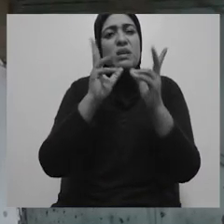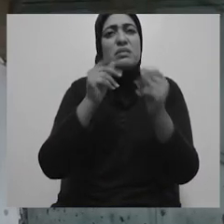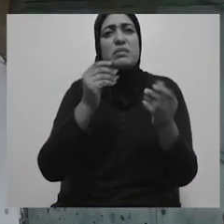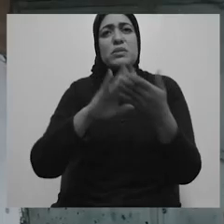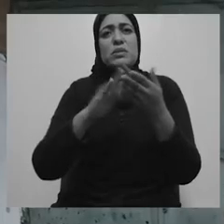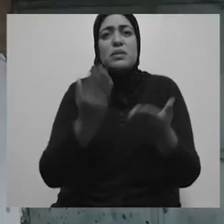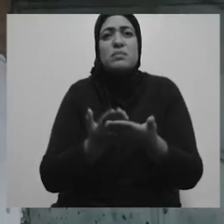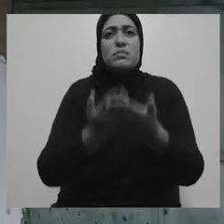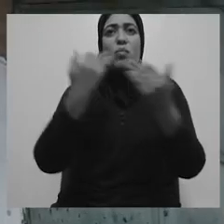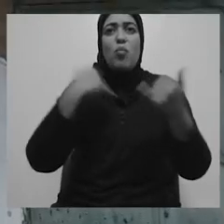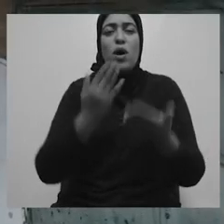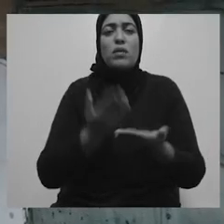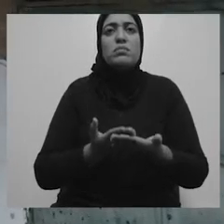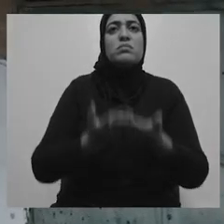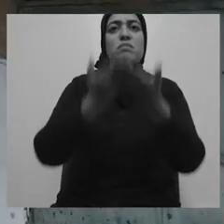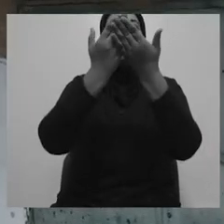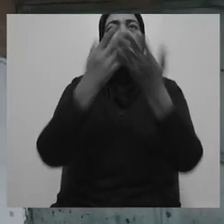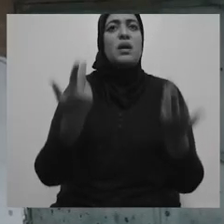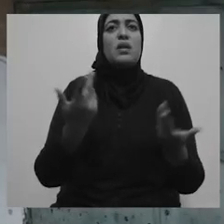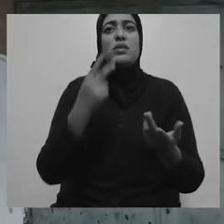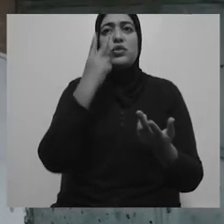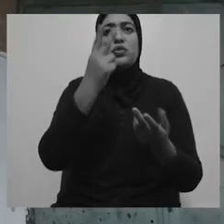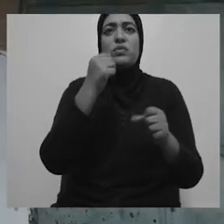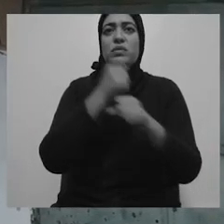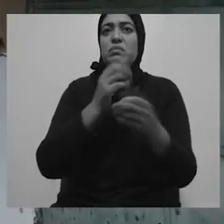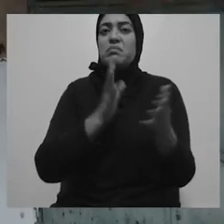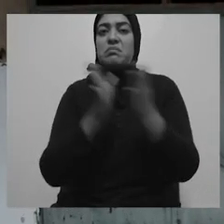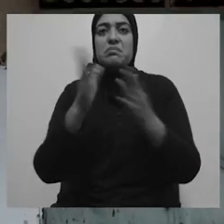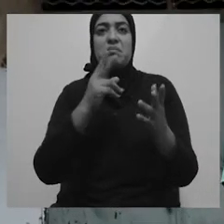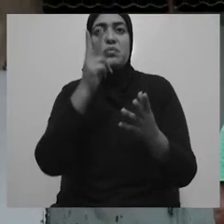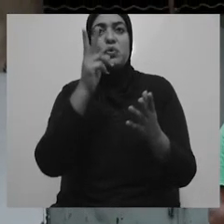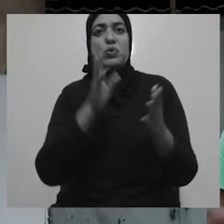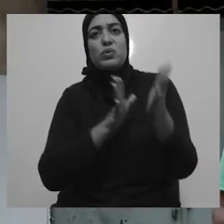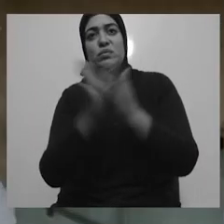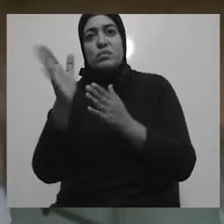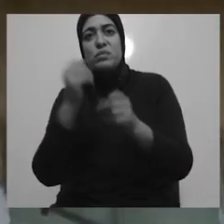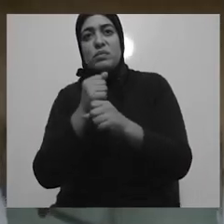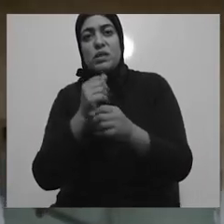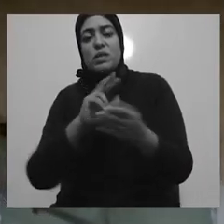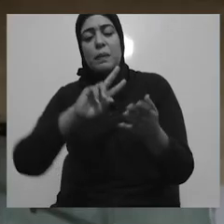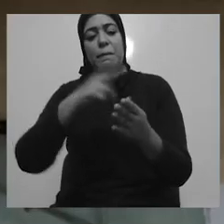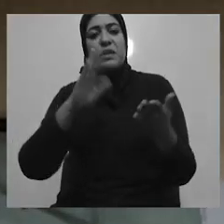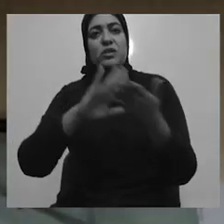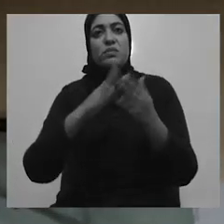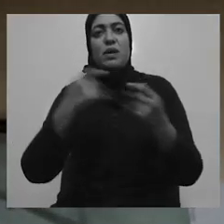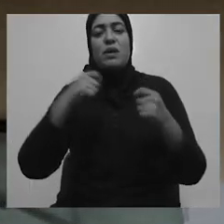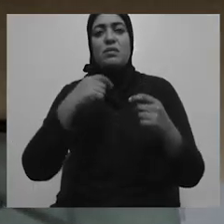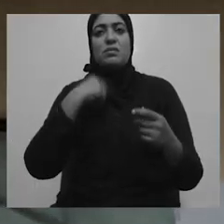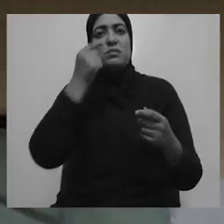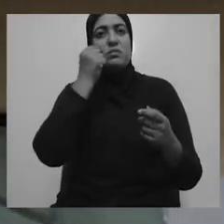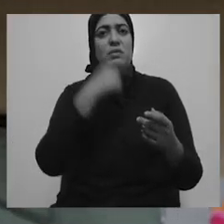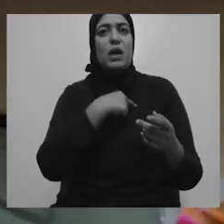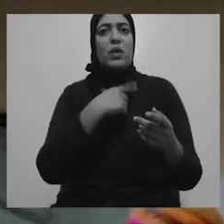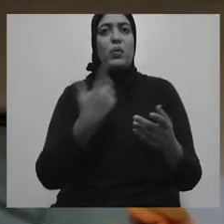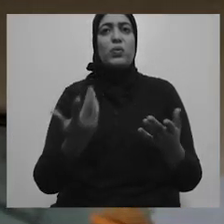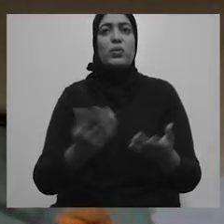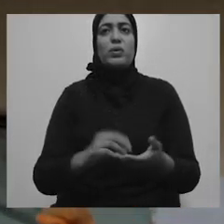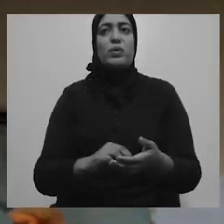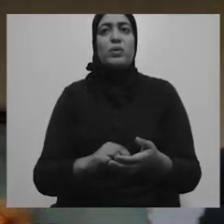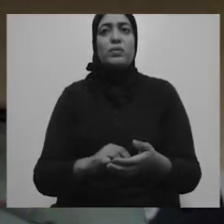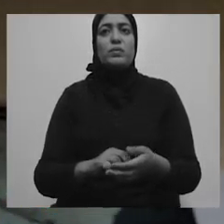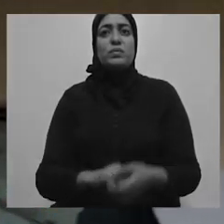jamila la mer jamila la travailleuse mais également jamila membres de l'association ennour en tant que conseillère